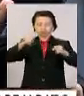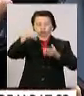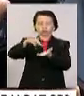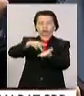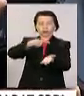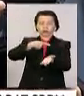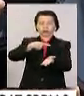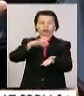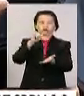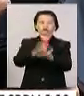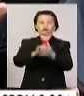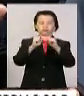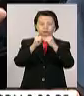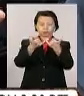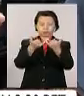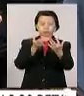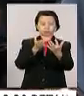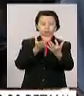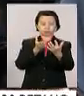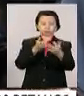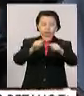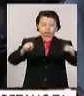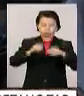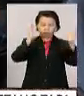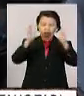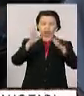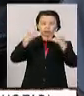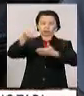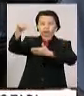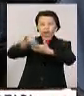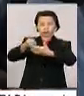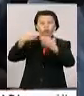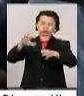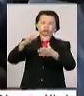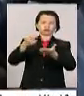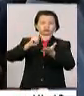SST tempatan. SST import, sesat import dah mula pungut dah satu akhir bulan itu.